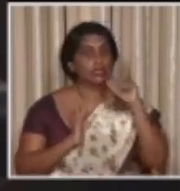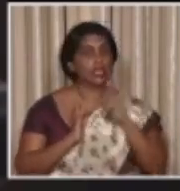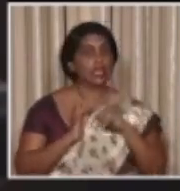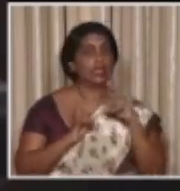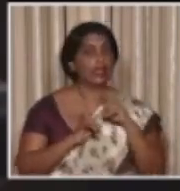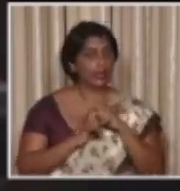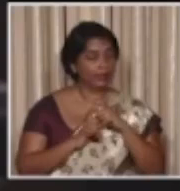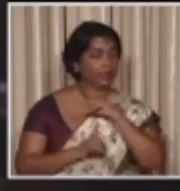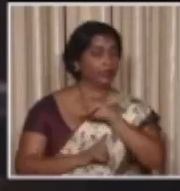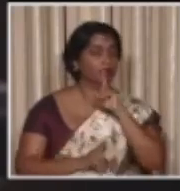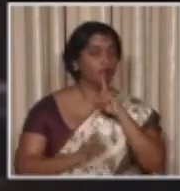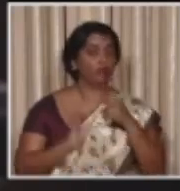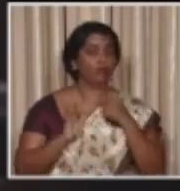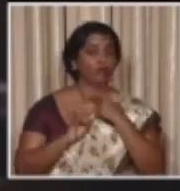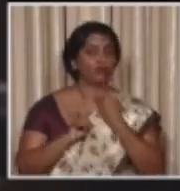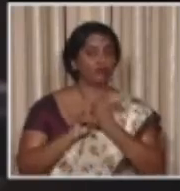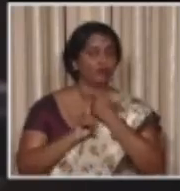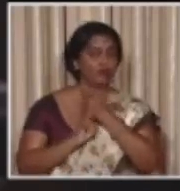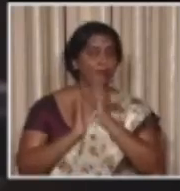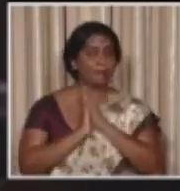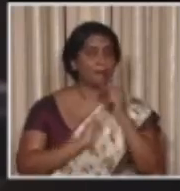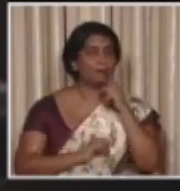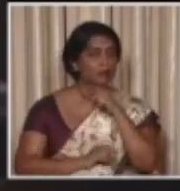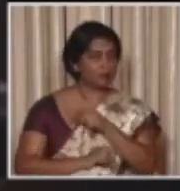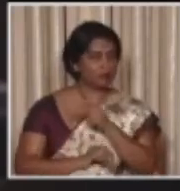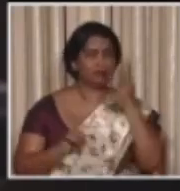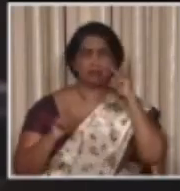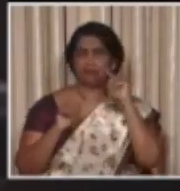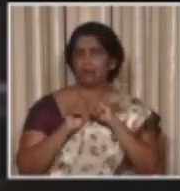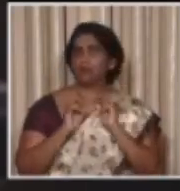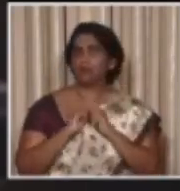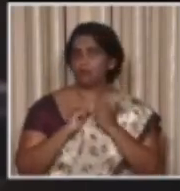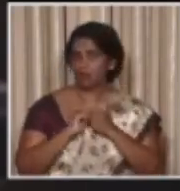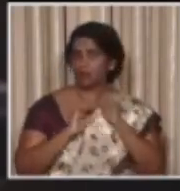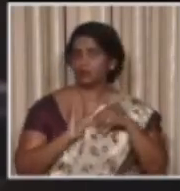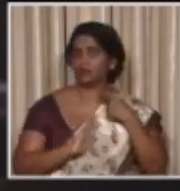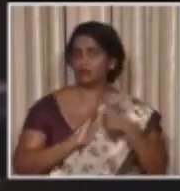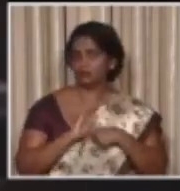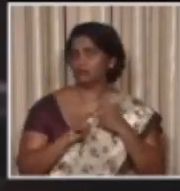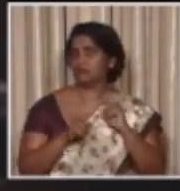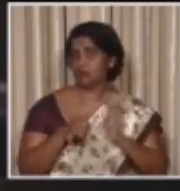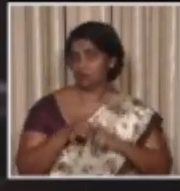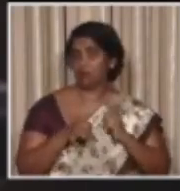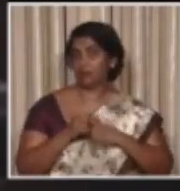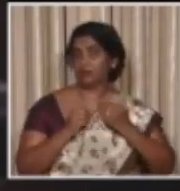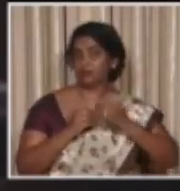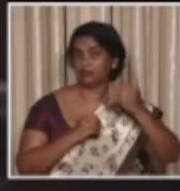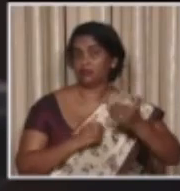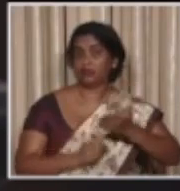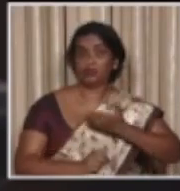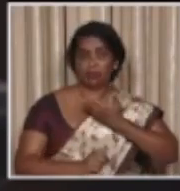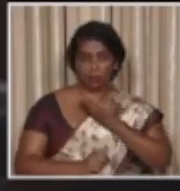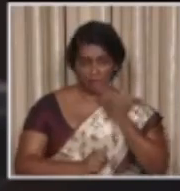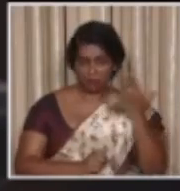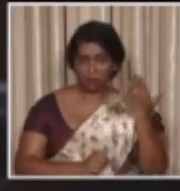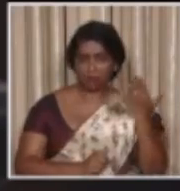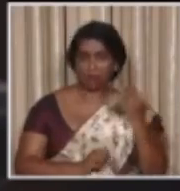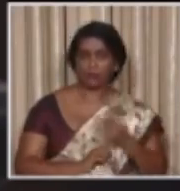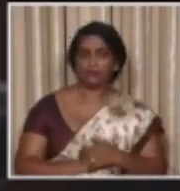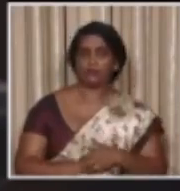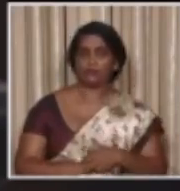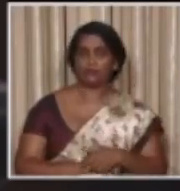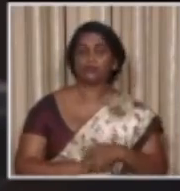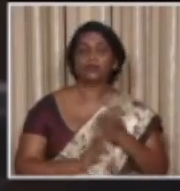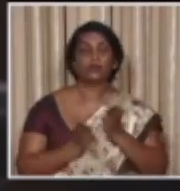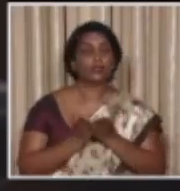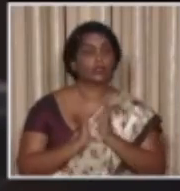இந்த நாட்டுக்குள் ஒரு இனக்கலவரம் தோன்றுவதற்குரிய நிலைமைகள் இருக்கின்றது என்று இலங்கை புலனாய்வுக்கு அறிவித்திருக்கின்றது. அவை இது